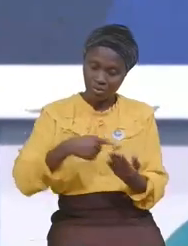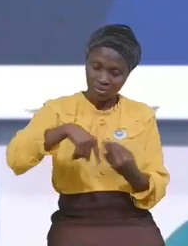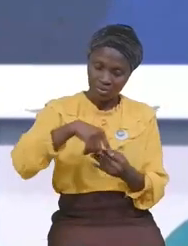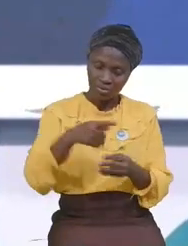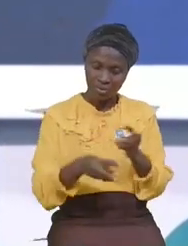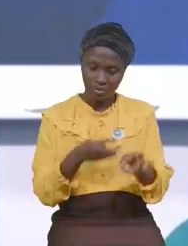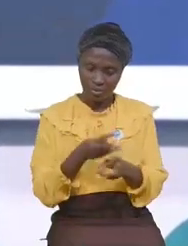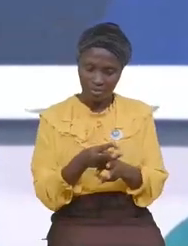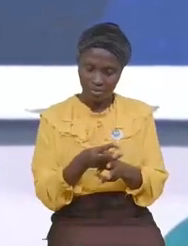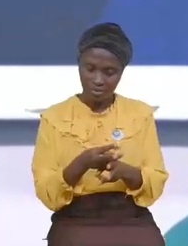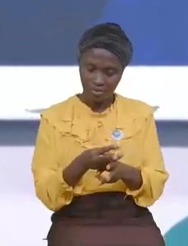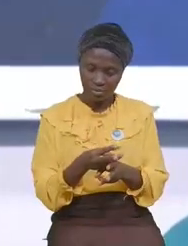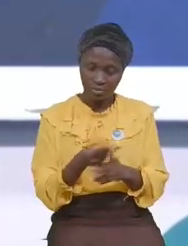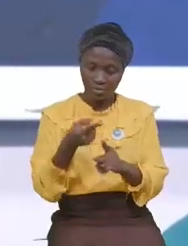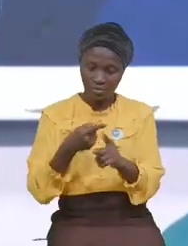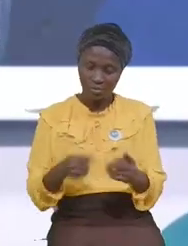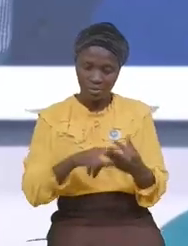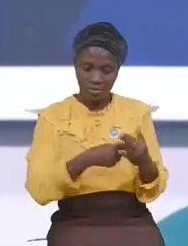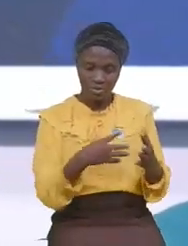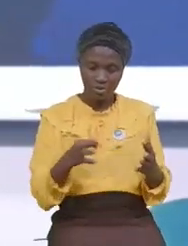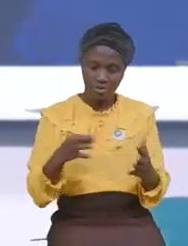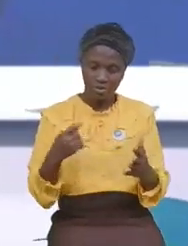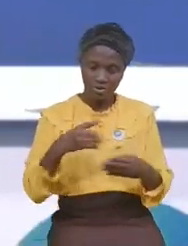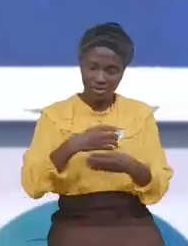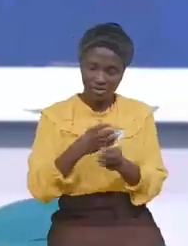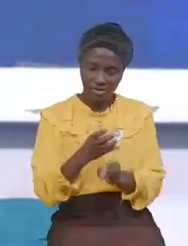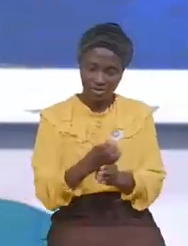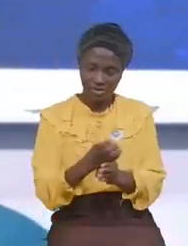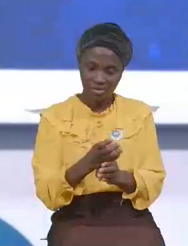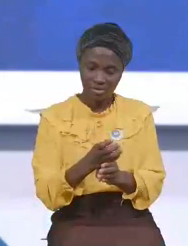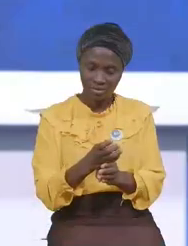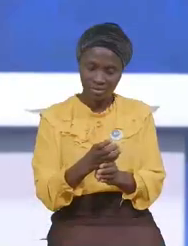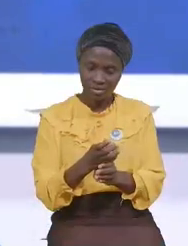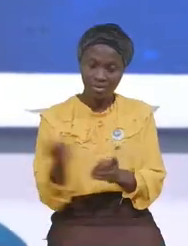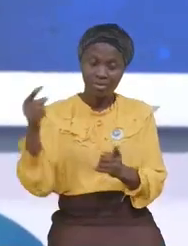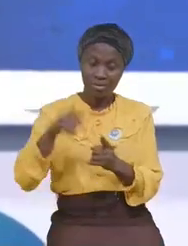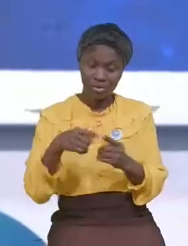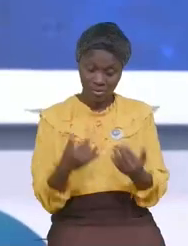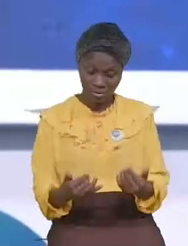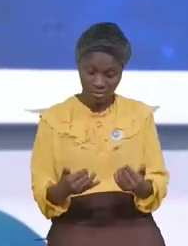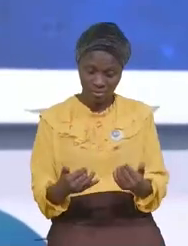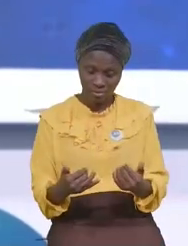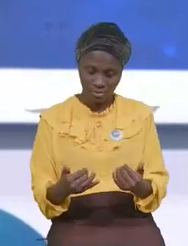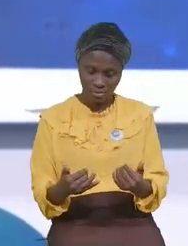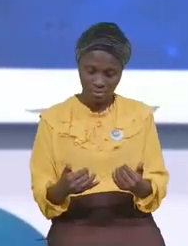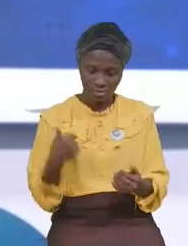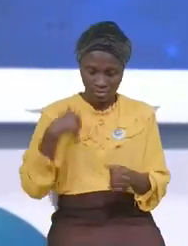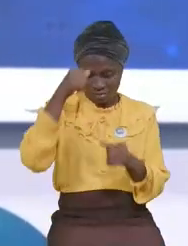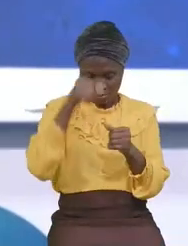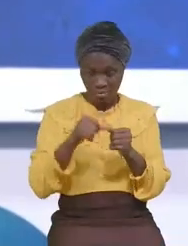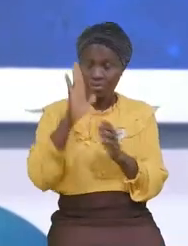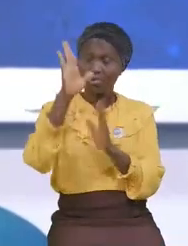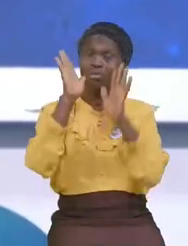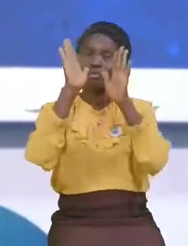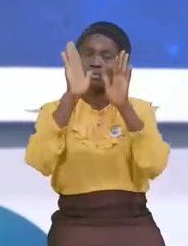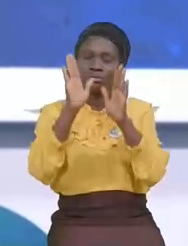entier, dès le commencement de la création jusqu'à ce jour-ci. Nous nous rappelons tes